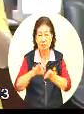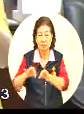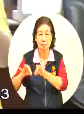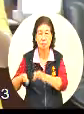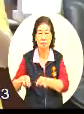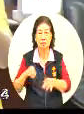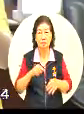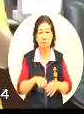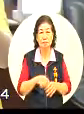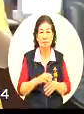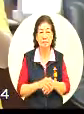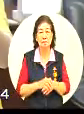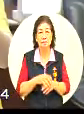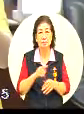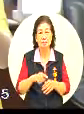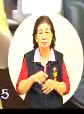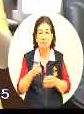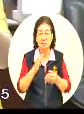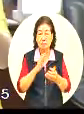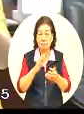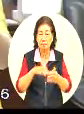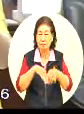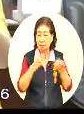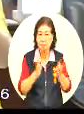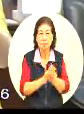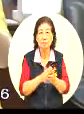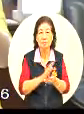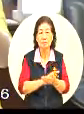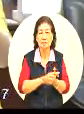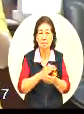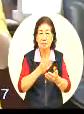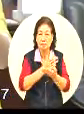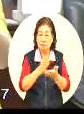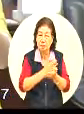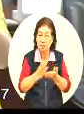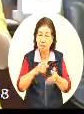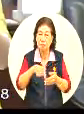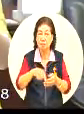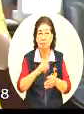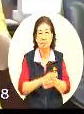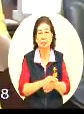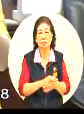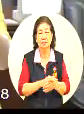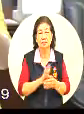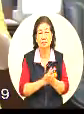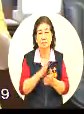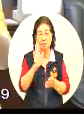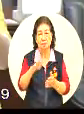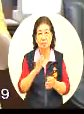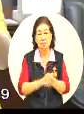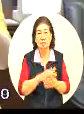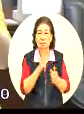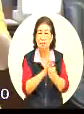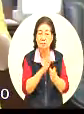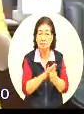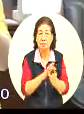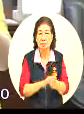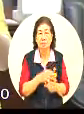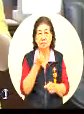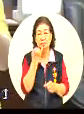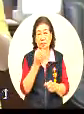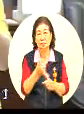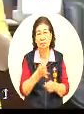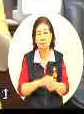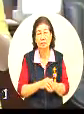这个厘清权责问题后要才来解套，这样麻烦